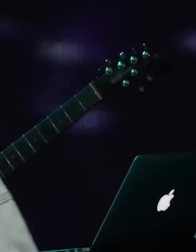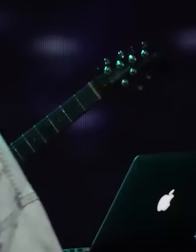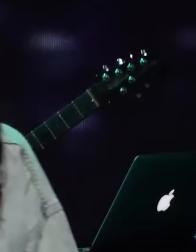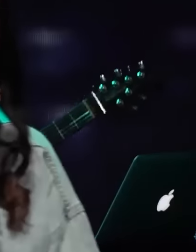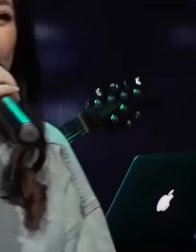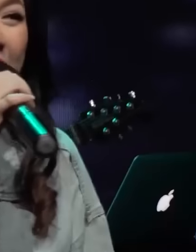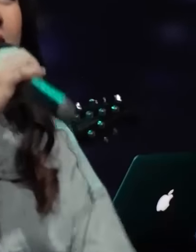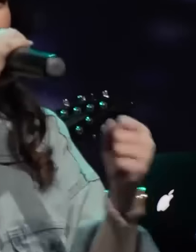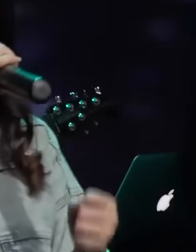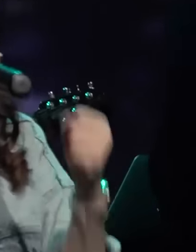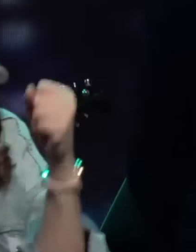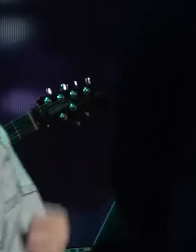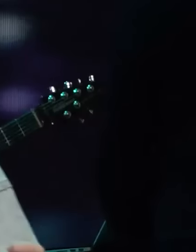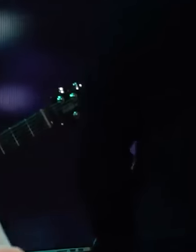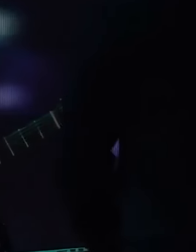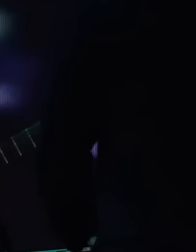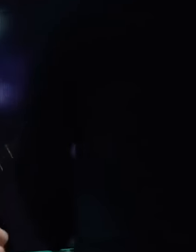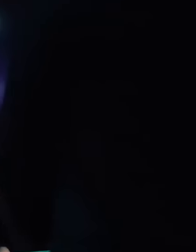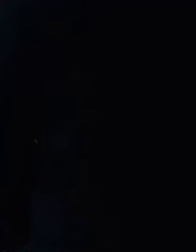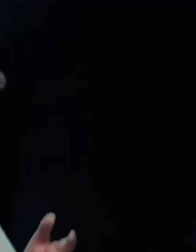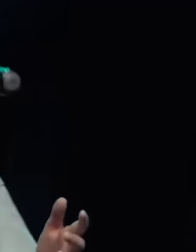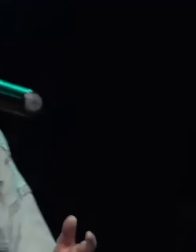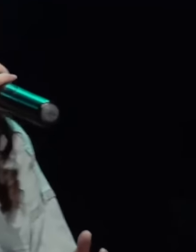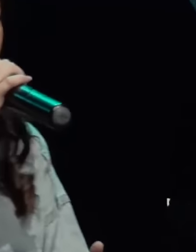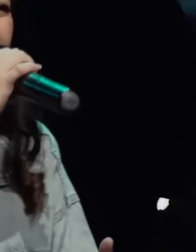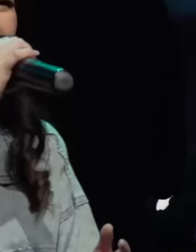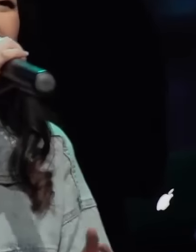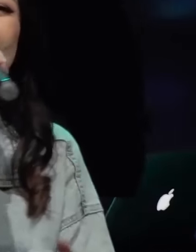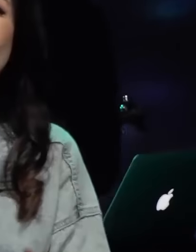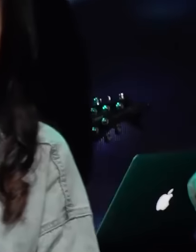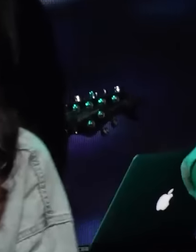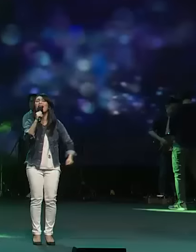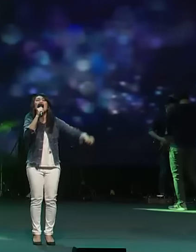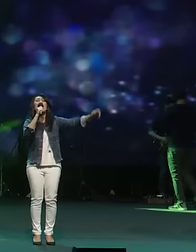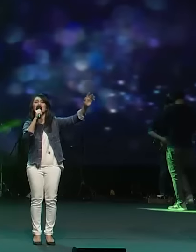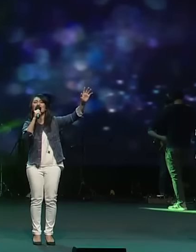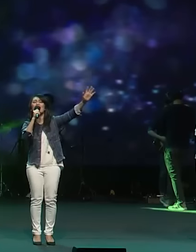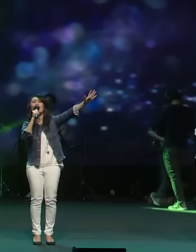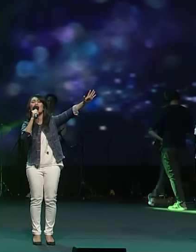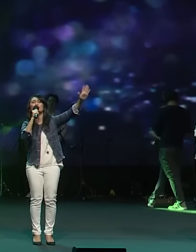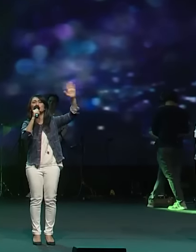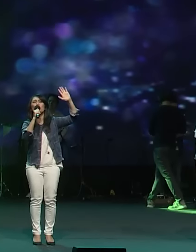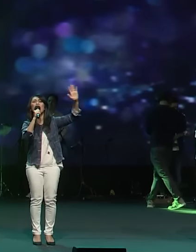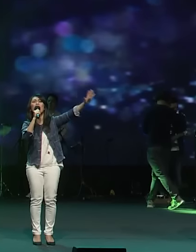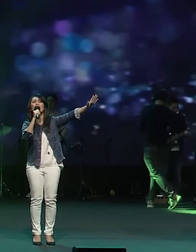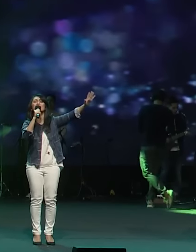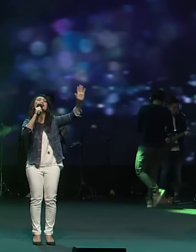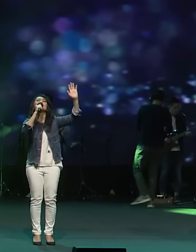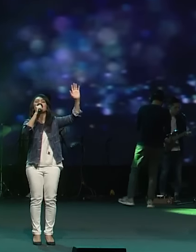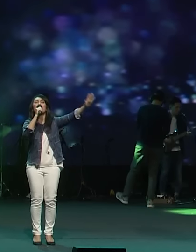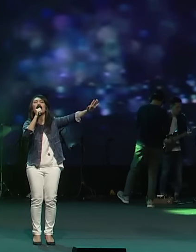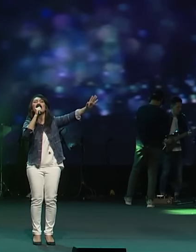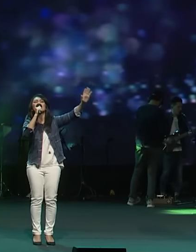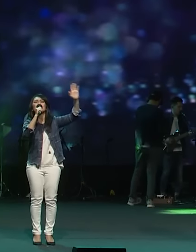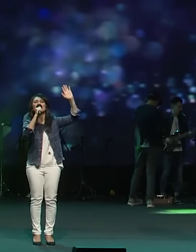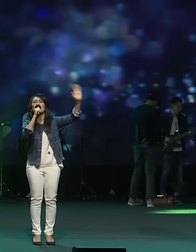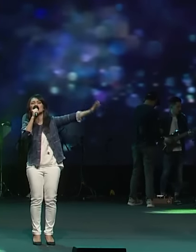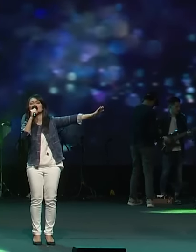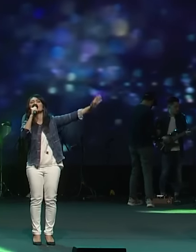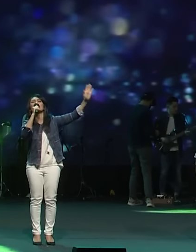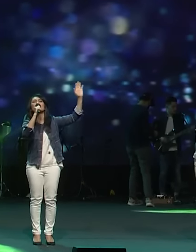percaya pasti terjadi. Engkau Tuhan